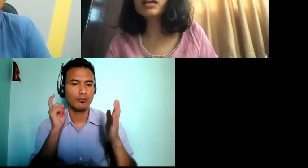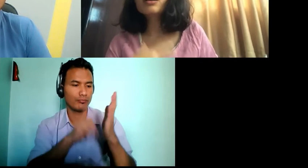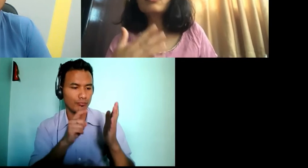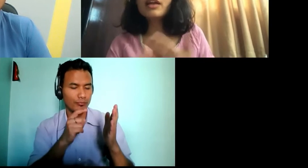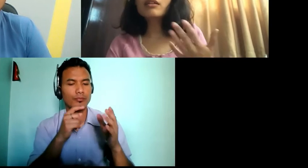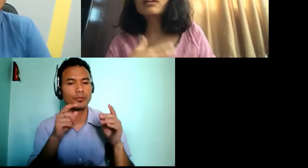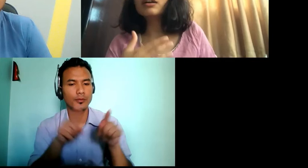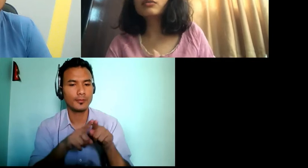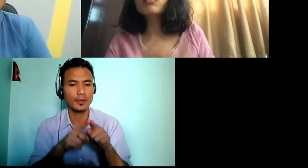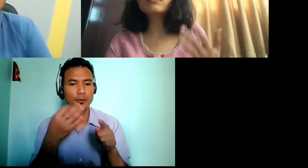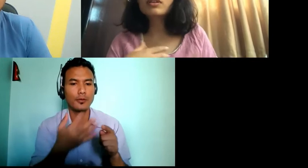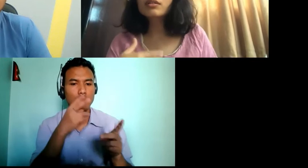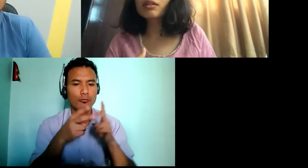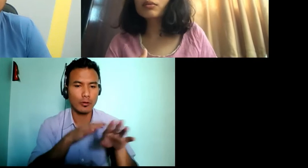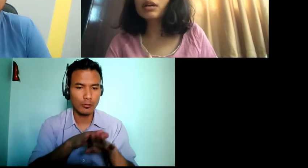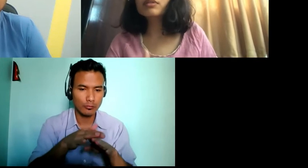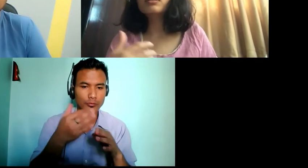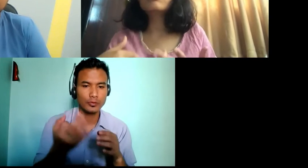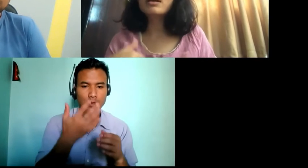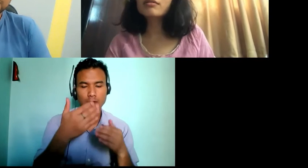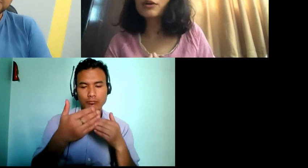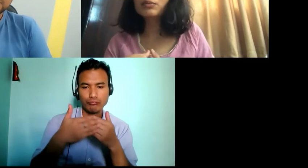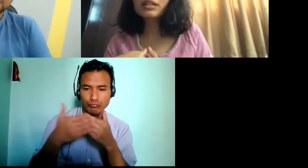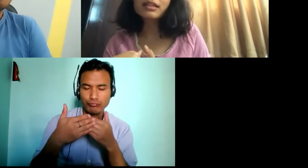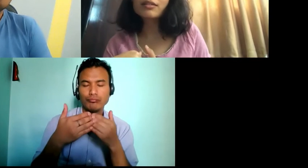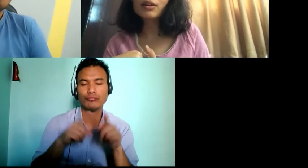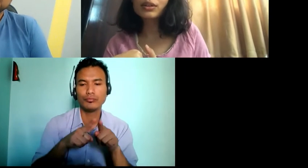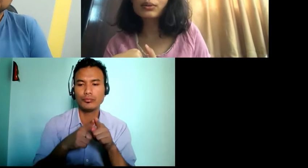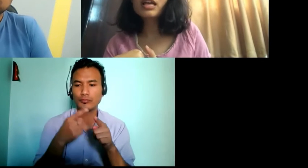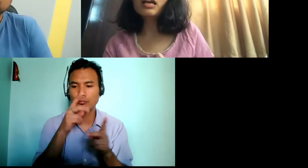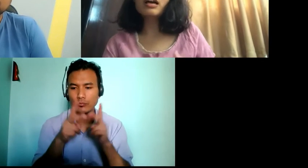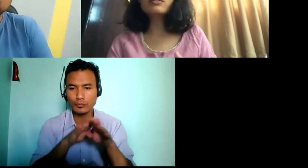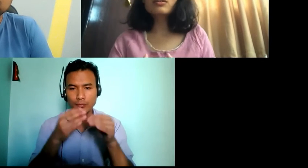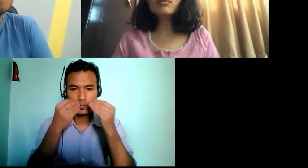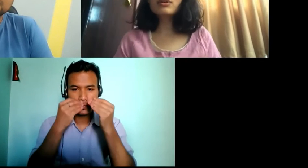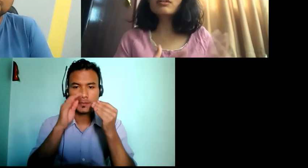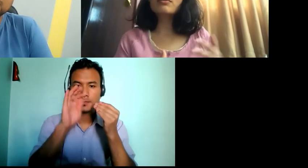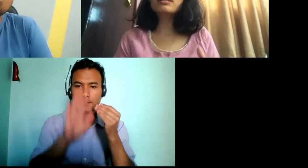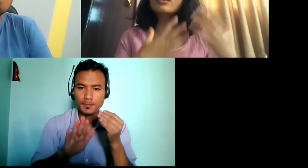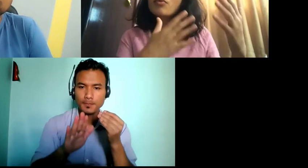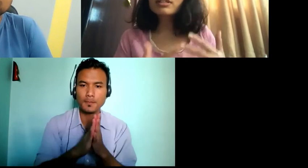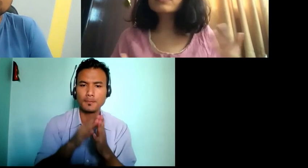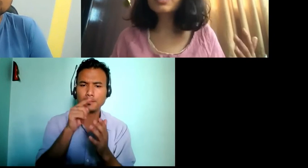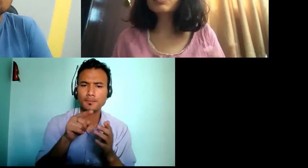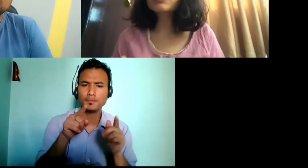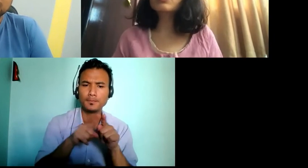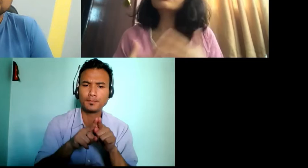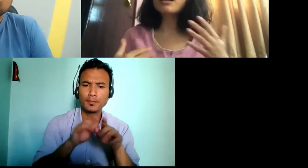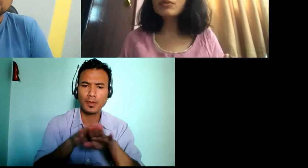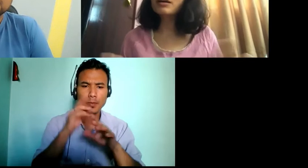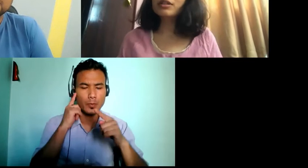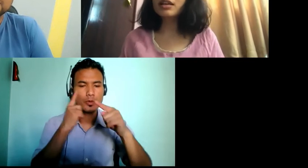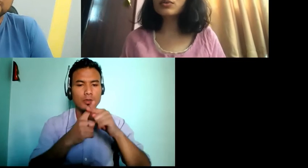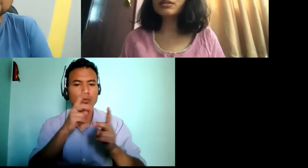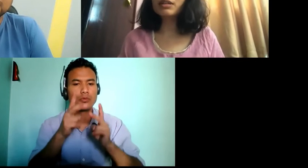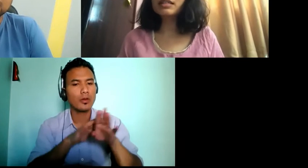पनि नयाँ कुराहरू मोटिभेसन्सहरू ल्याउन सक्यो, नयाँ कुराहरू पनि सिक्न सक्यो होइन. सो यो यिनीहरू चाहिँ धेरै पोजिटिभ एस्पेक्ट्सहरू पनि राम्रो